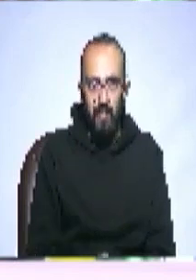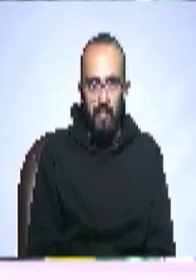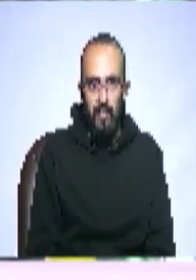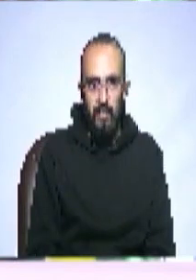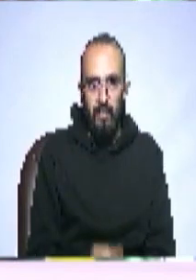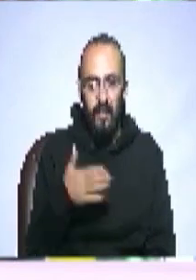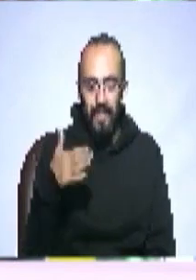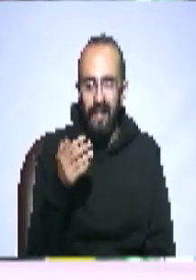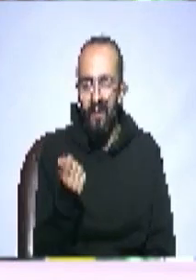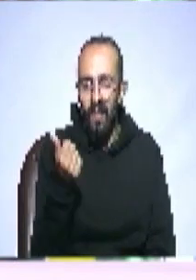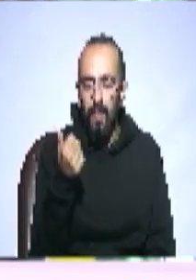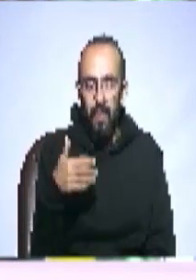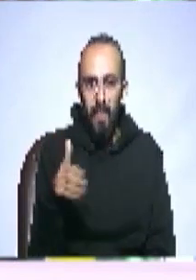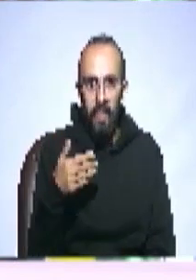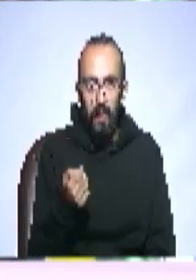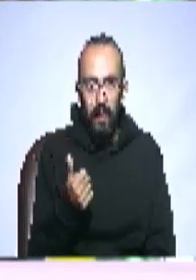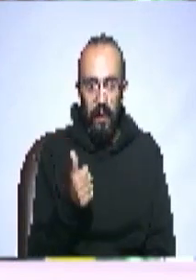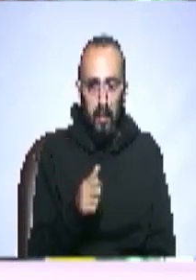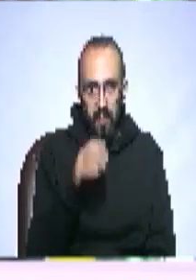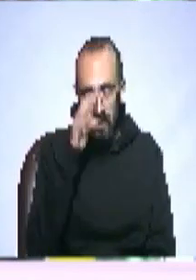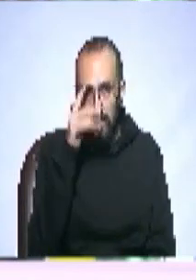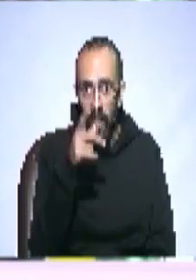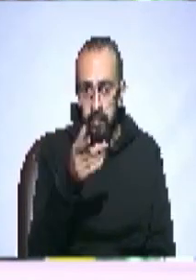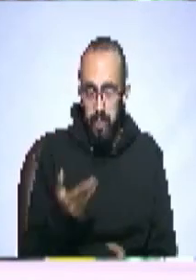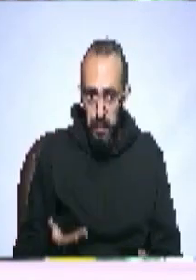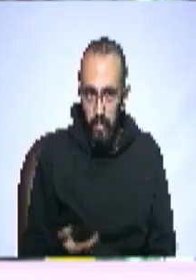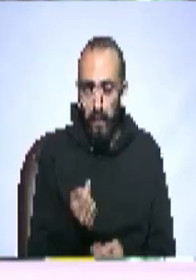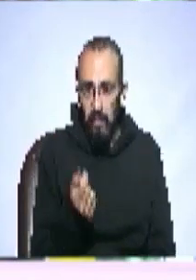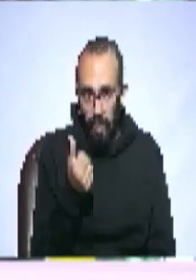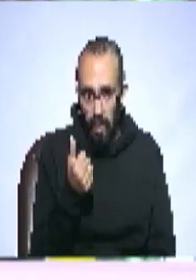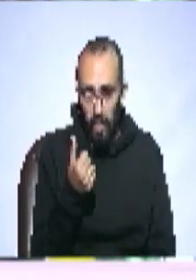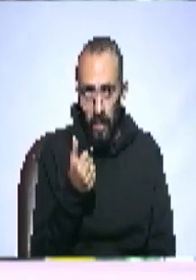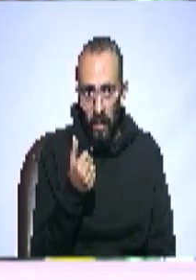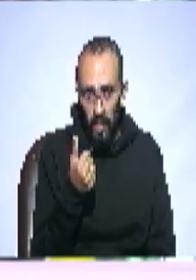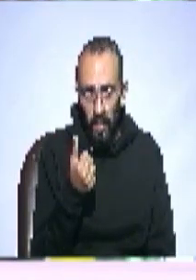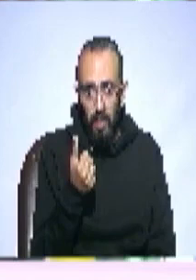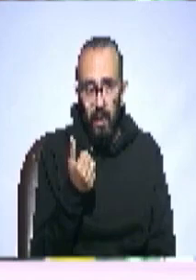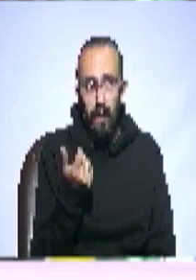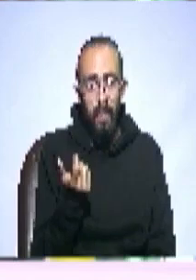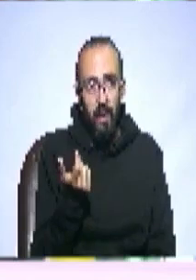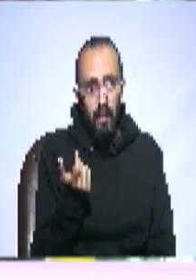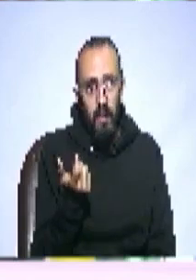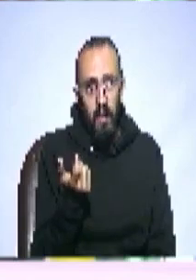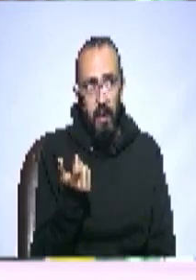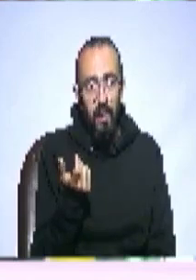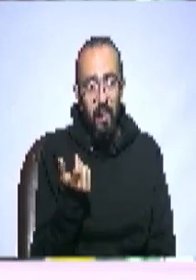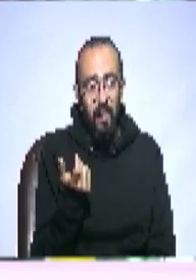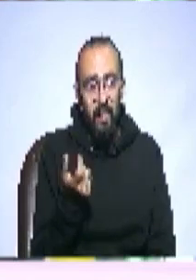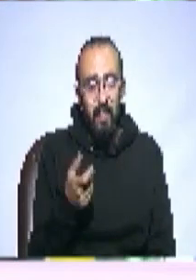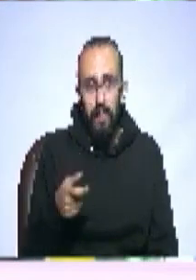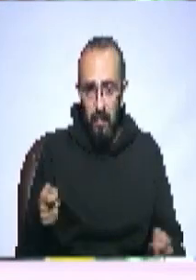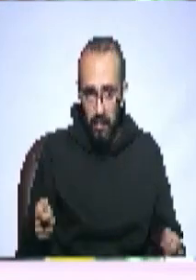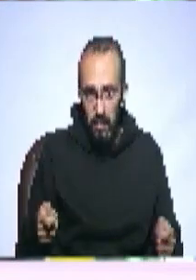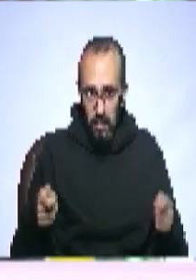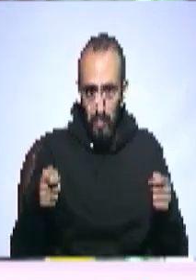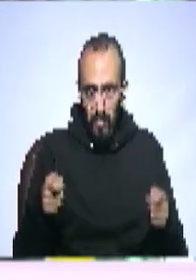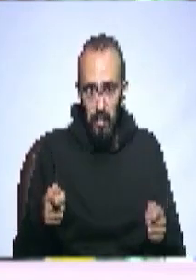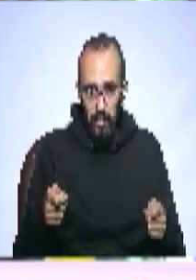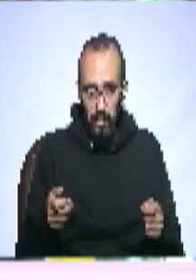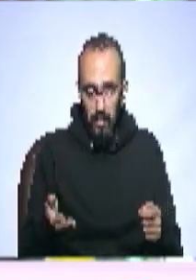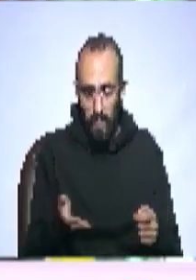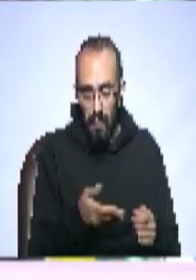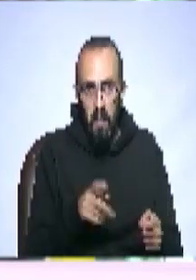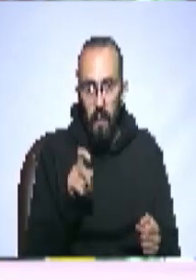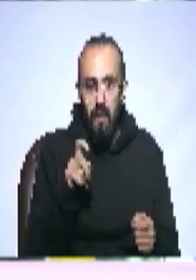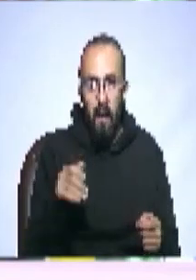تسويه كتير يعني. ما بتاخدش، بس انت لو انت عايزه تسويها في الفرن وما تاخدش معاكي وقت كتير، حطيها في الصينيه بتاعتك، حطي تحتها